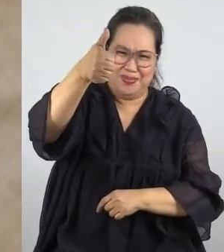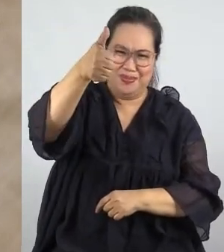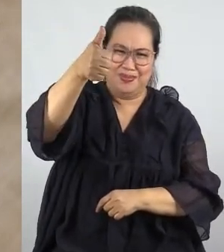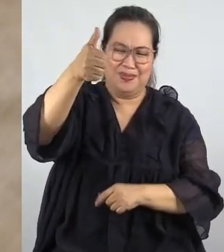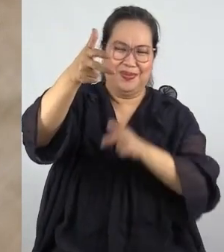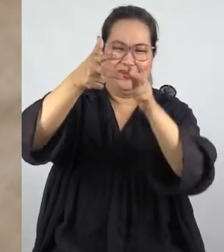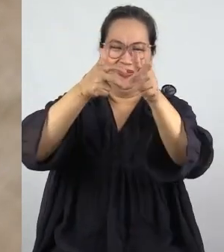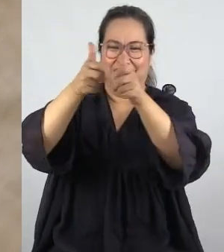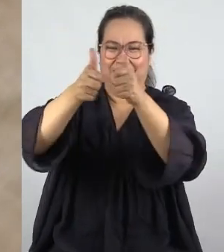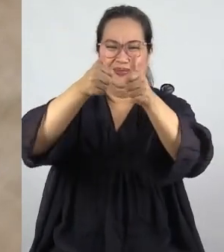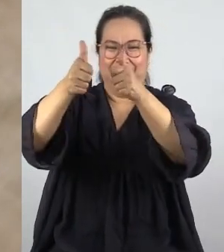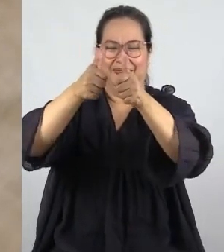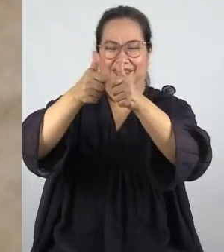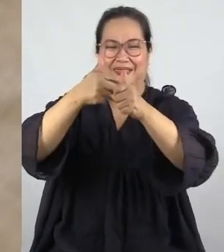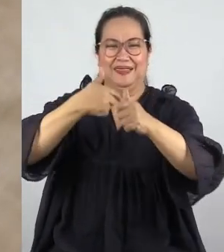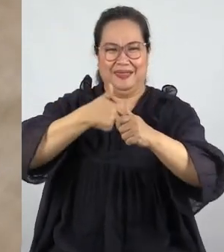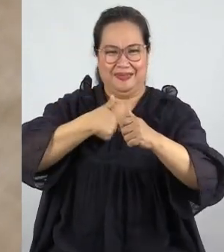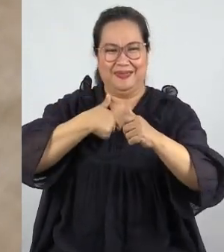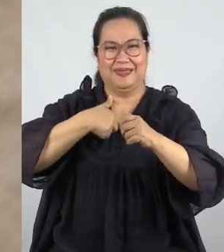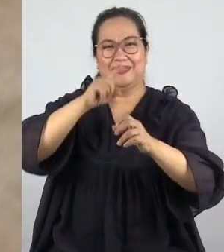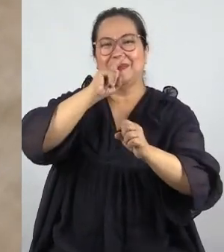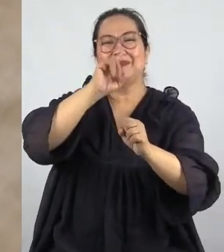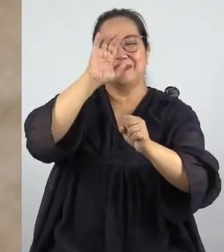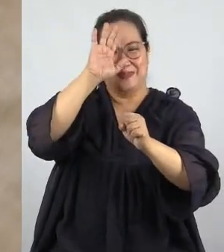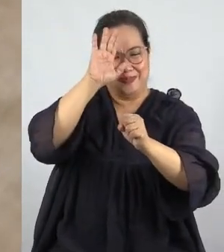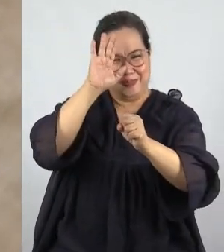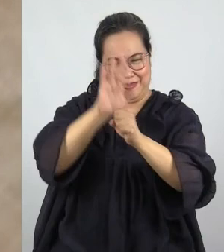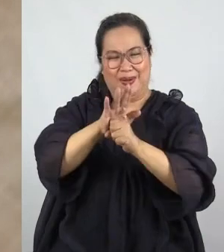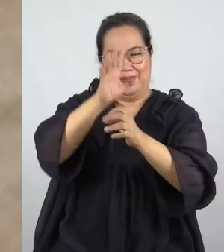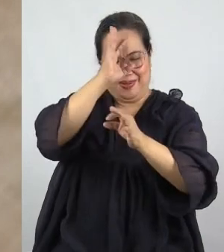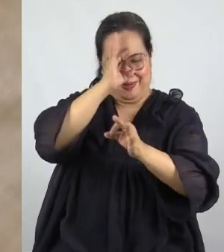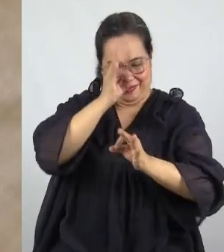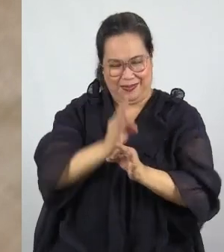race. I have kept the faith.